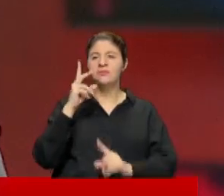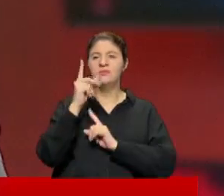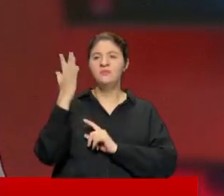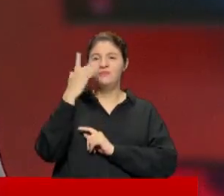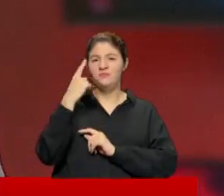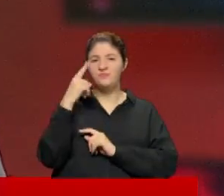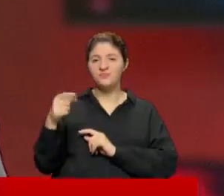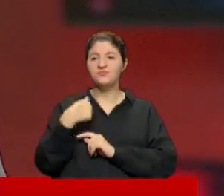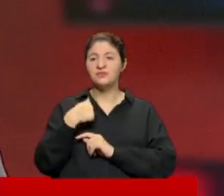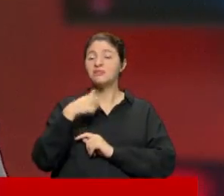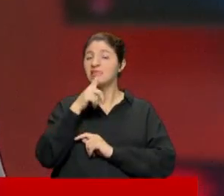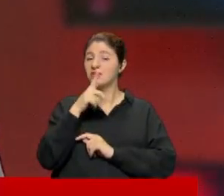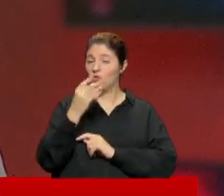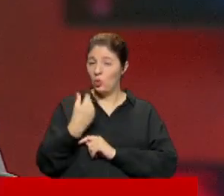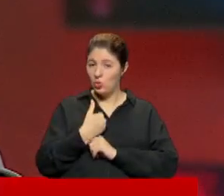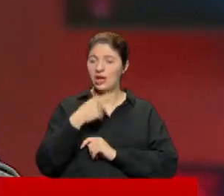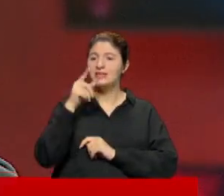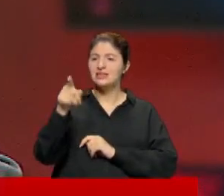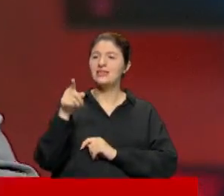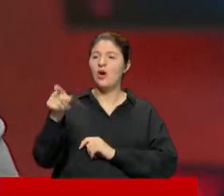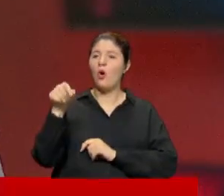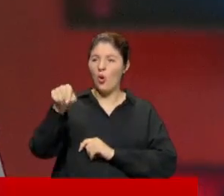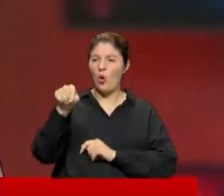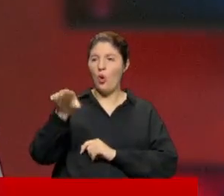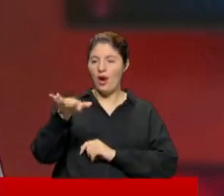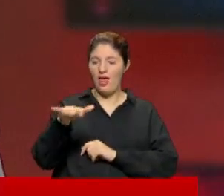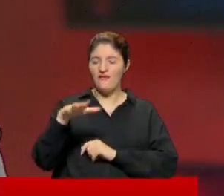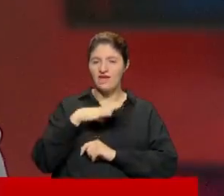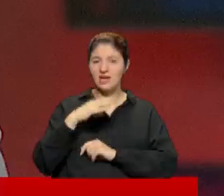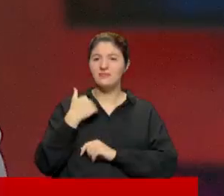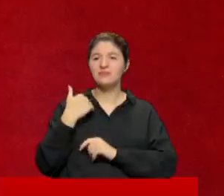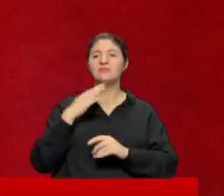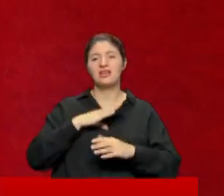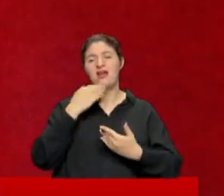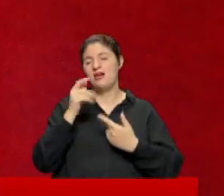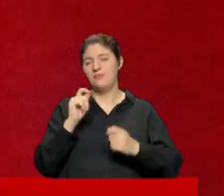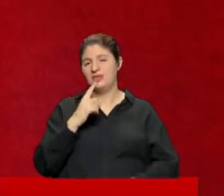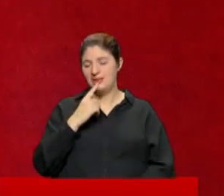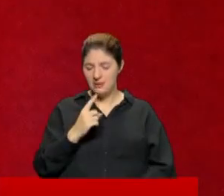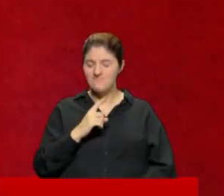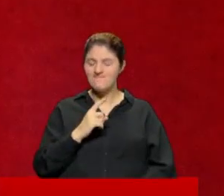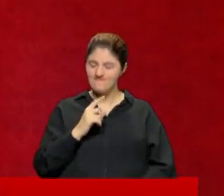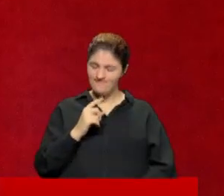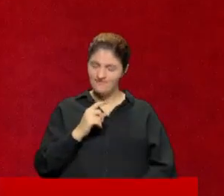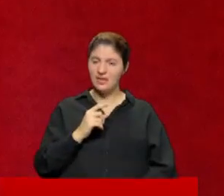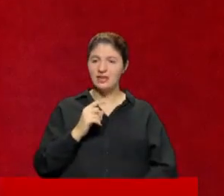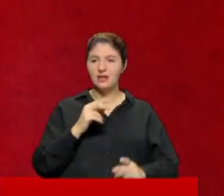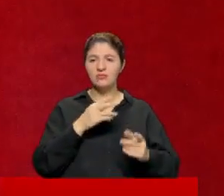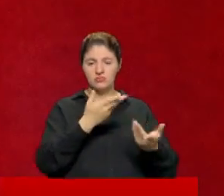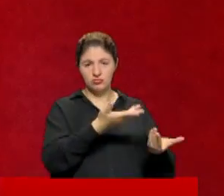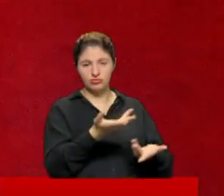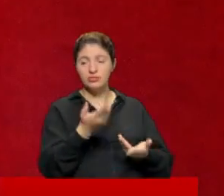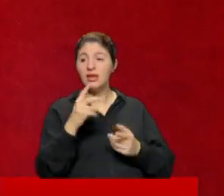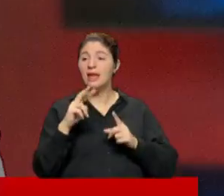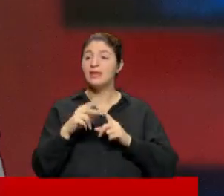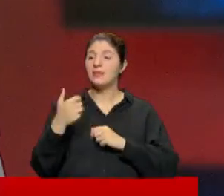Karagöz bizim sesimiz oluyor Siz de oradayken bizim dertlerimizi anlatın dedi Nurettin nebatiye Nurettin